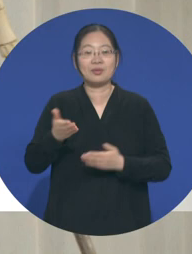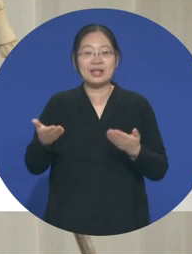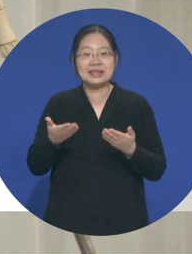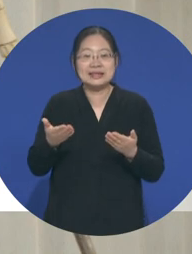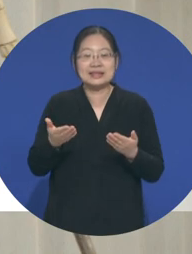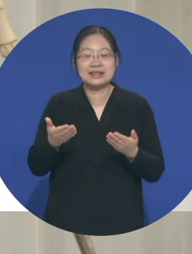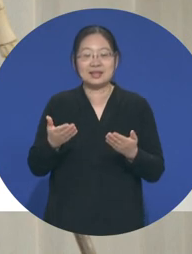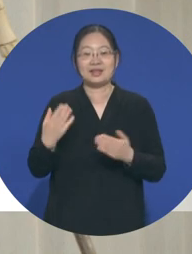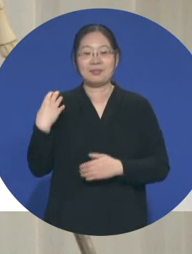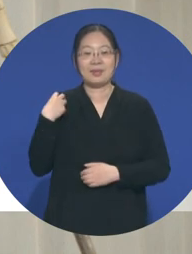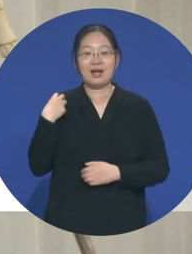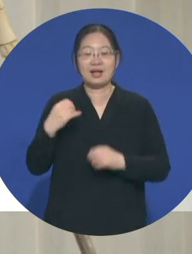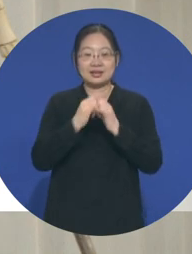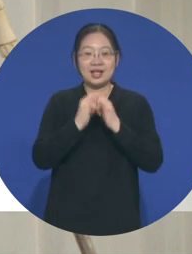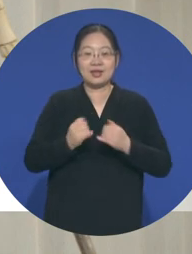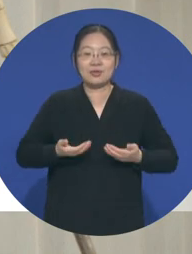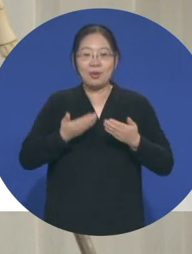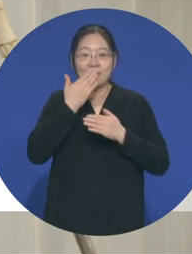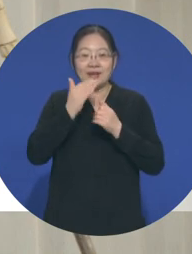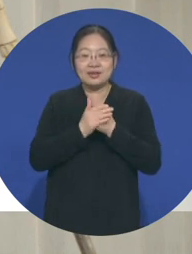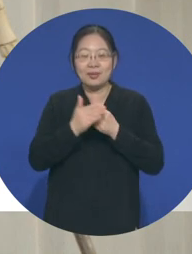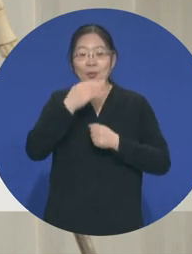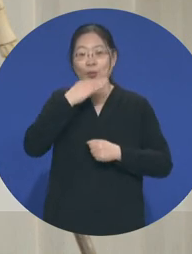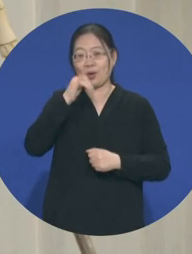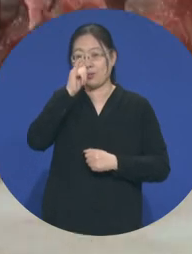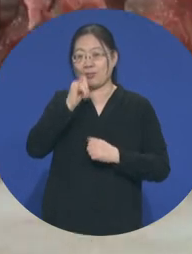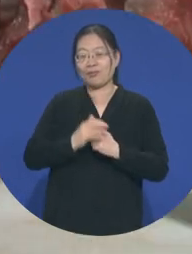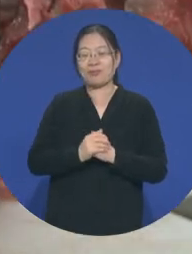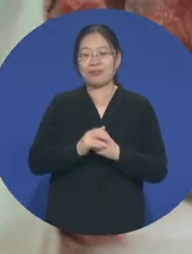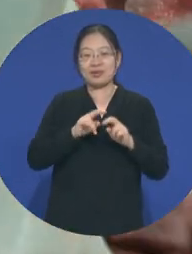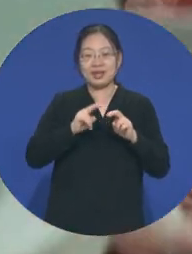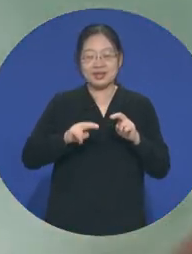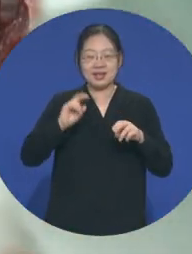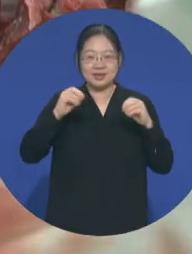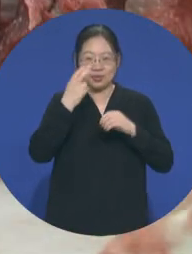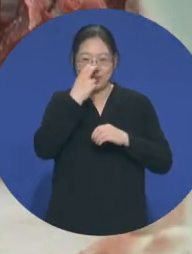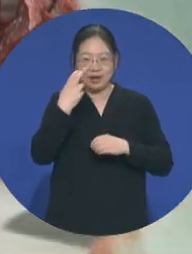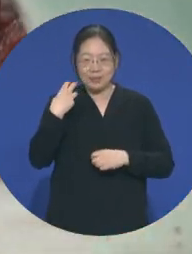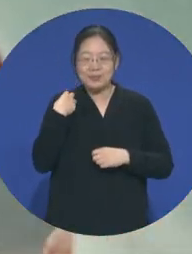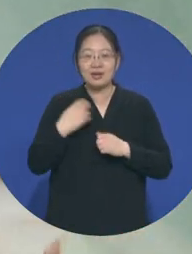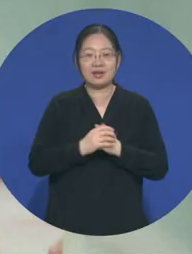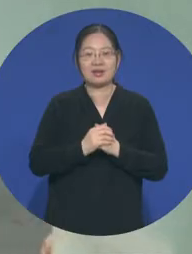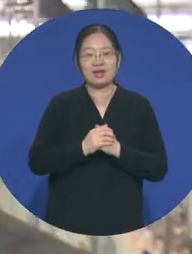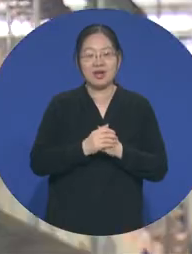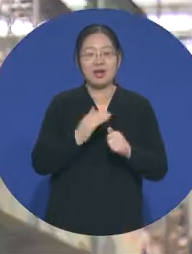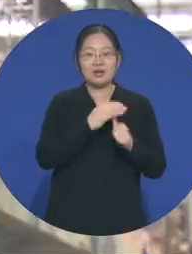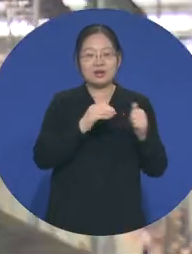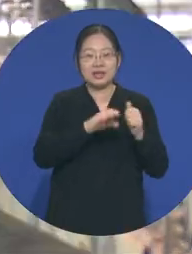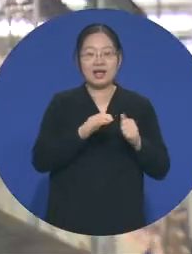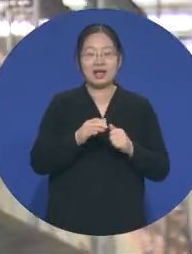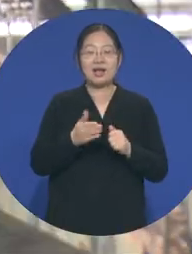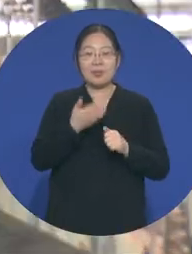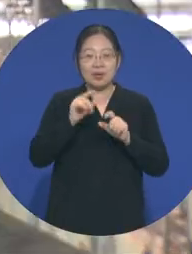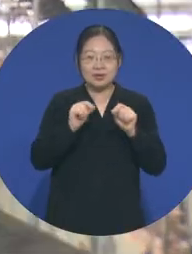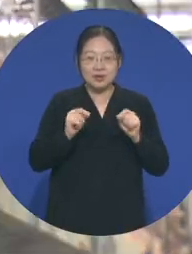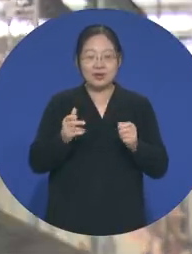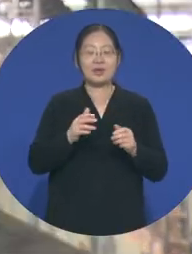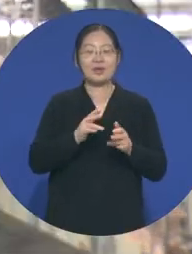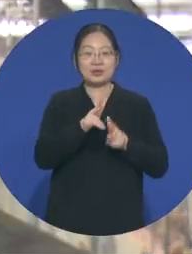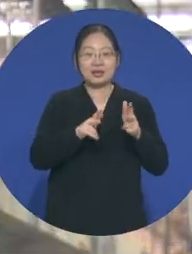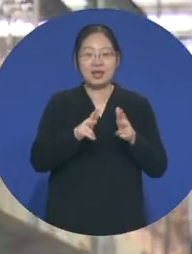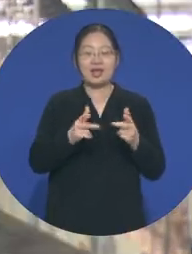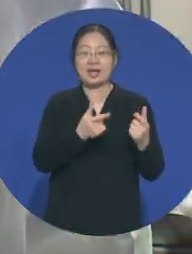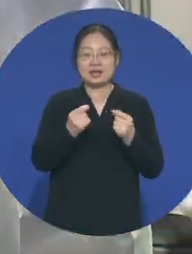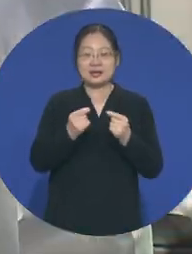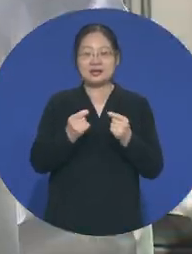조금이라도 사에 고원을 수 있게 돼 가지고 보람도 느끼고 퇴직 가축방역과 도축장 사료공장 공동 자원화